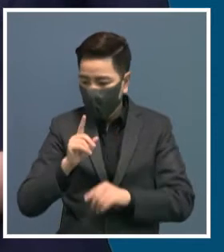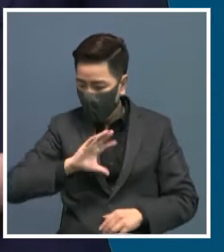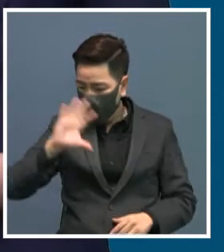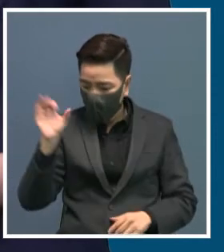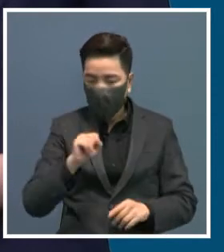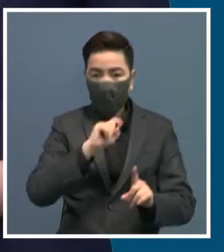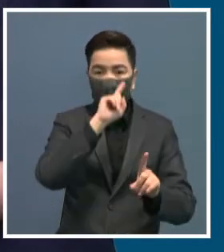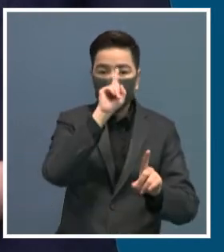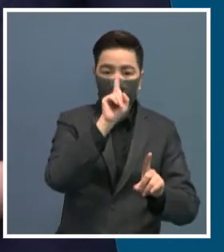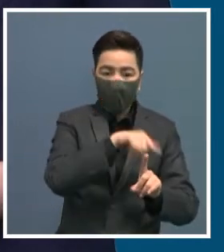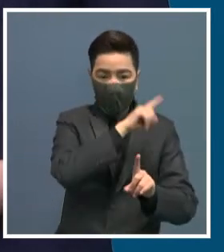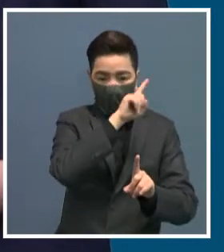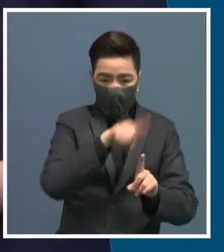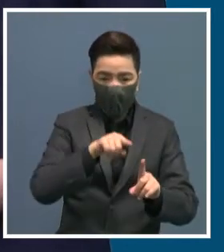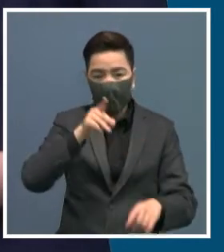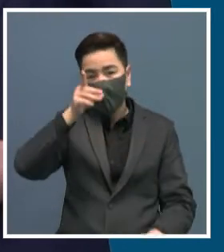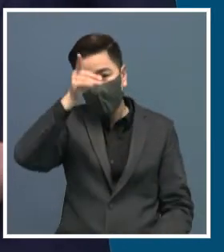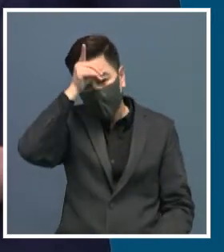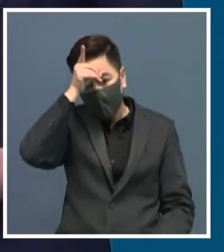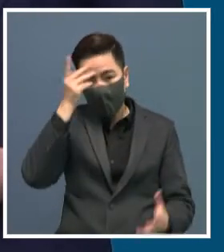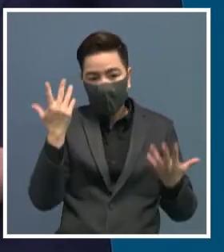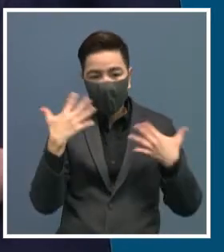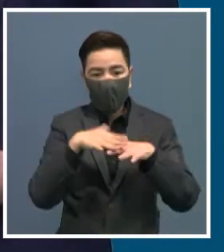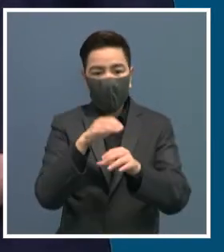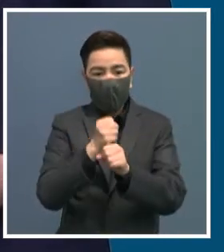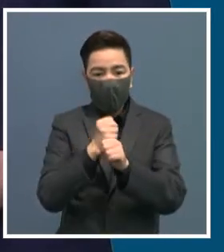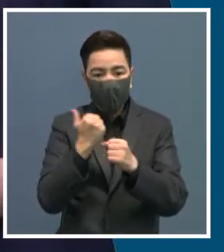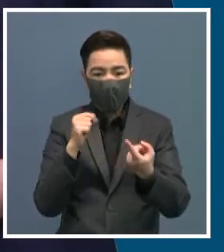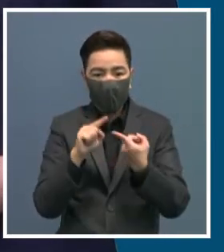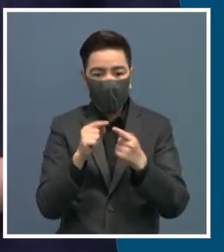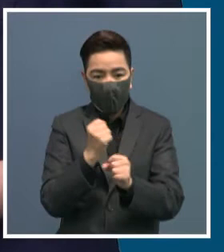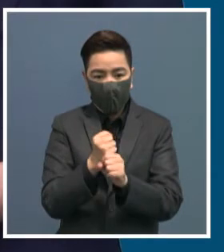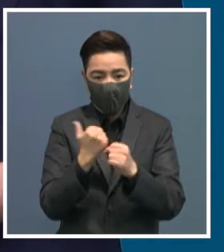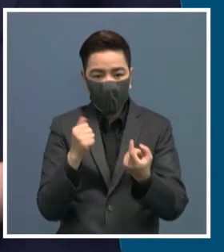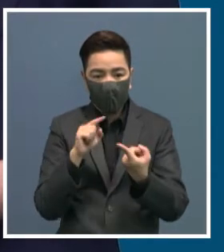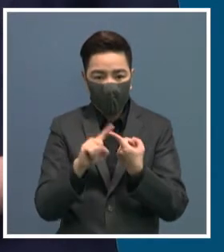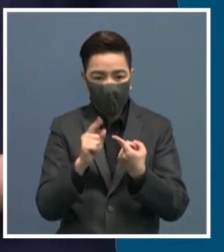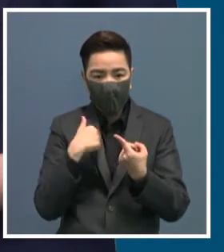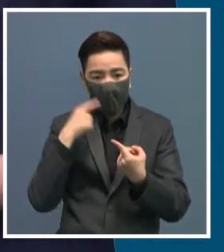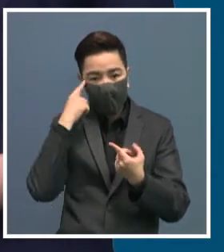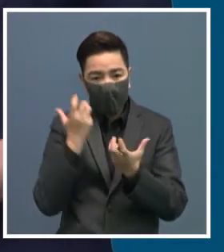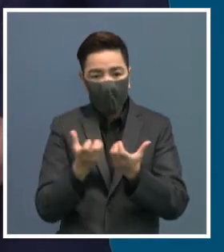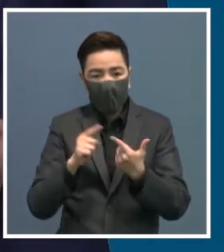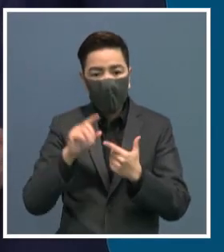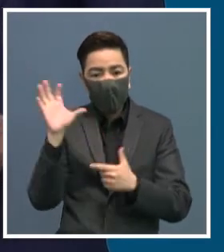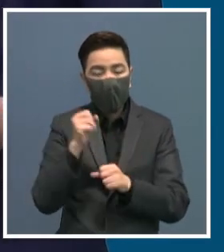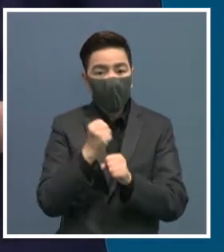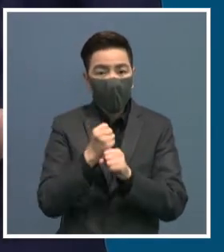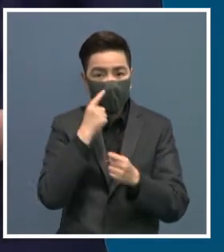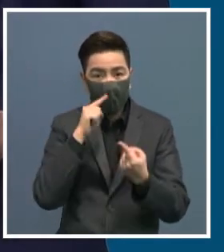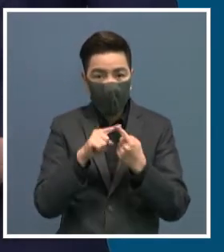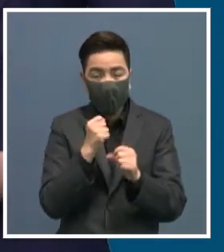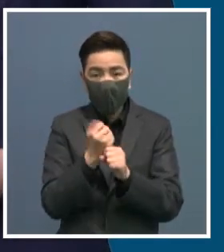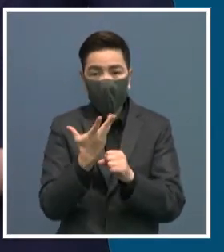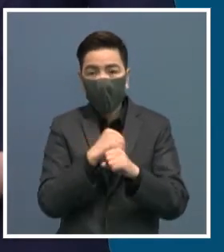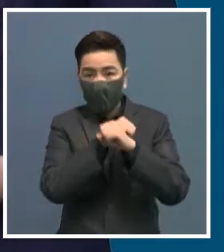จากทางอังกฤษรวมถึงเยอรมนีค่ะอันนี้เป็นผู้ชมเห็นอยู่ด้านนี้เลยนะคะสำหรับนวัตกรรมที่ใช้ก็มีการ